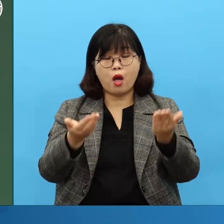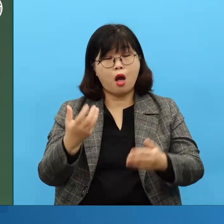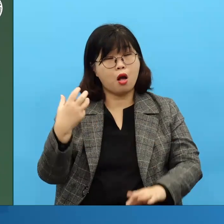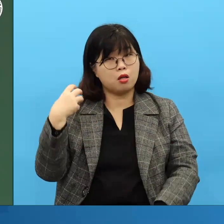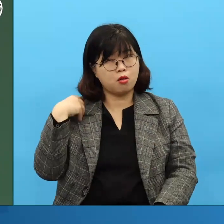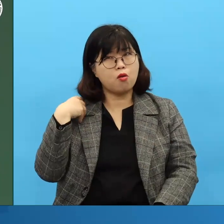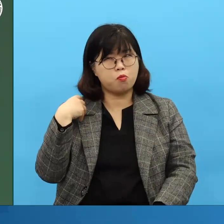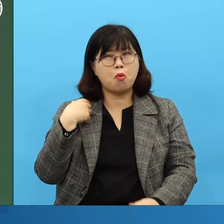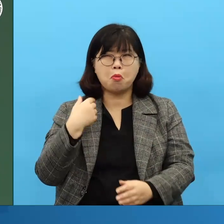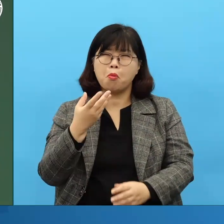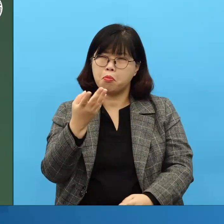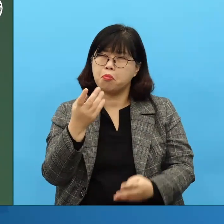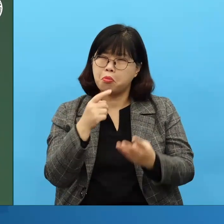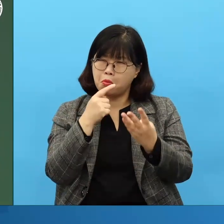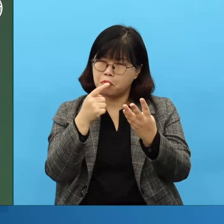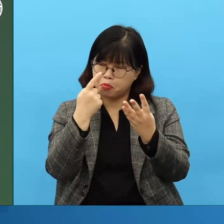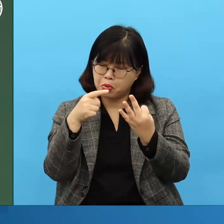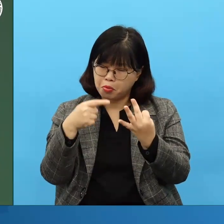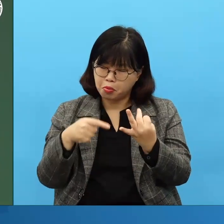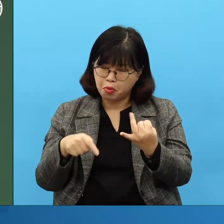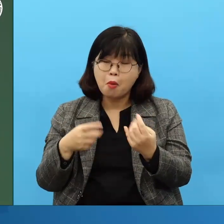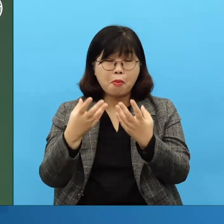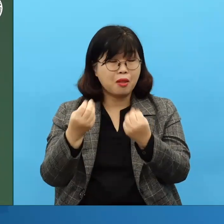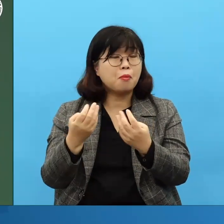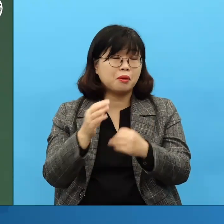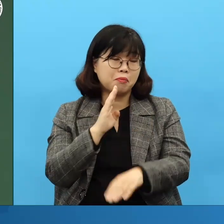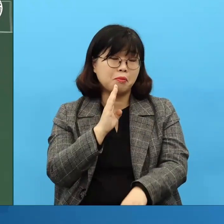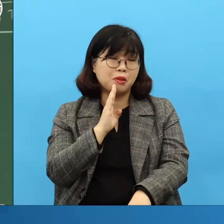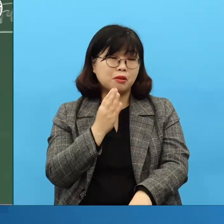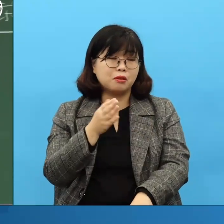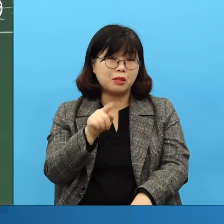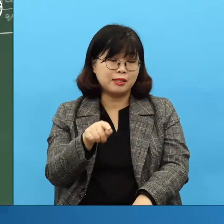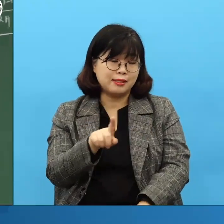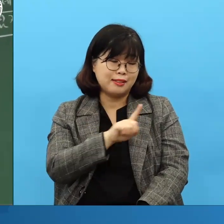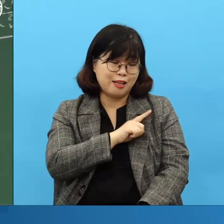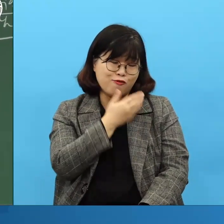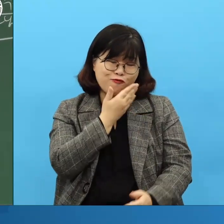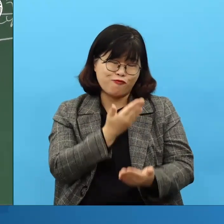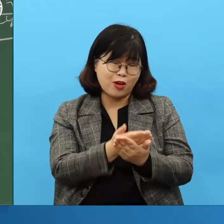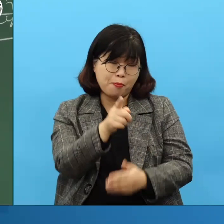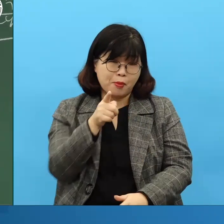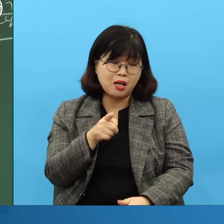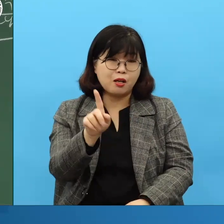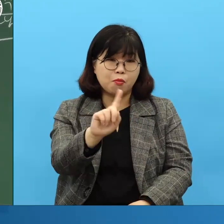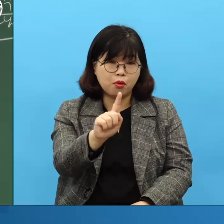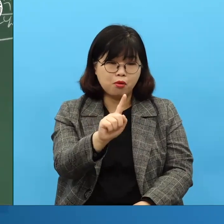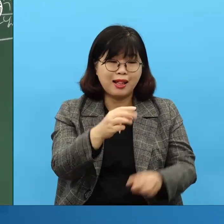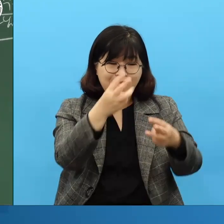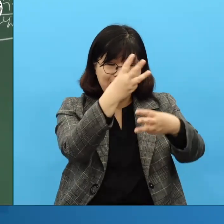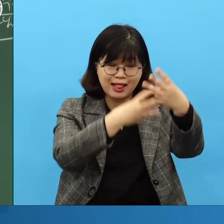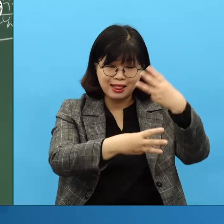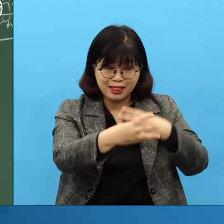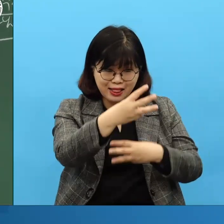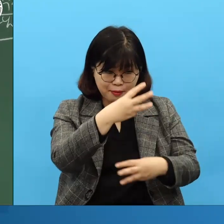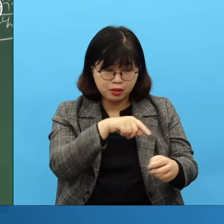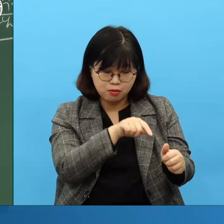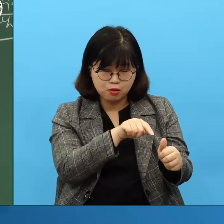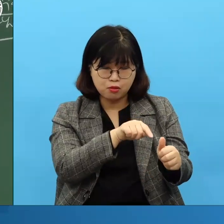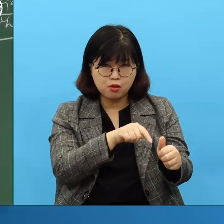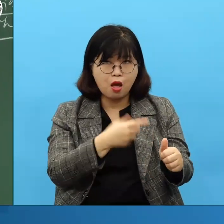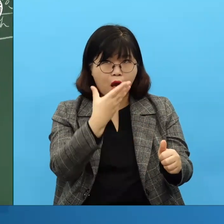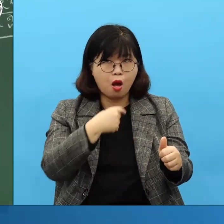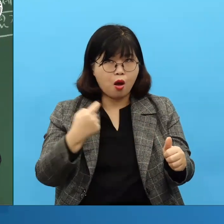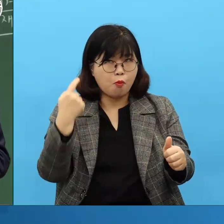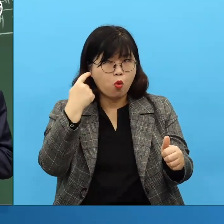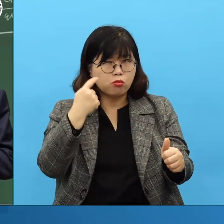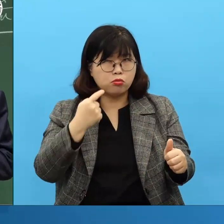우리 자신과 후대들이 이걸 갈 수 있도록 각인시켜 줘야 돼요. There are many things that the church must do,